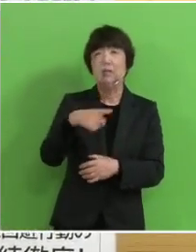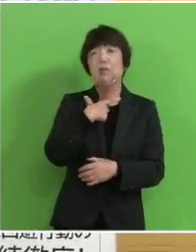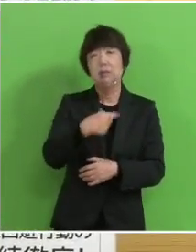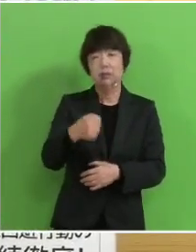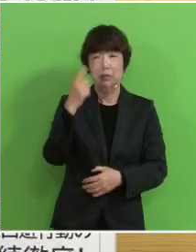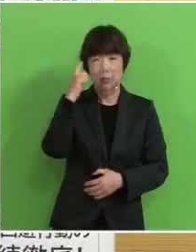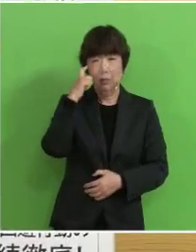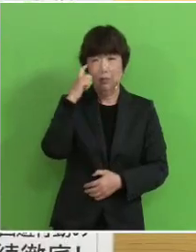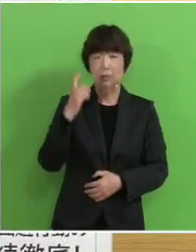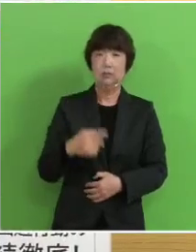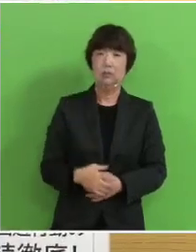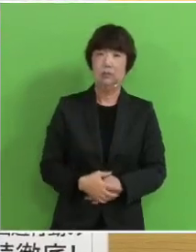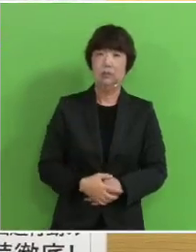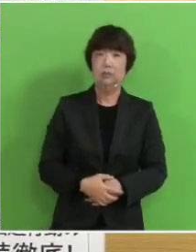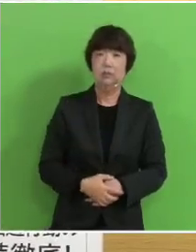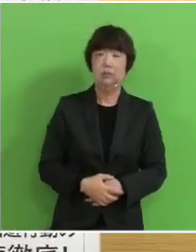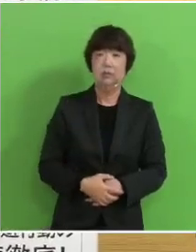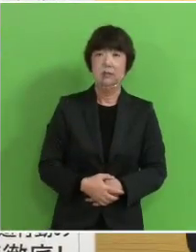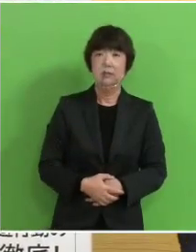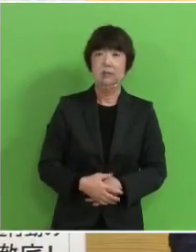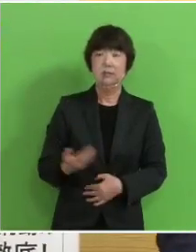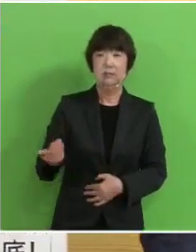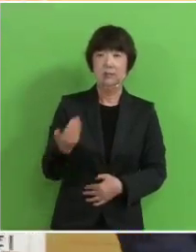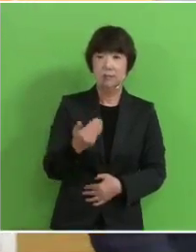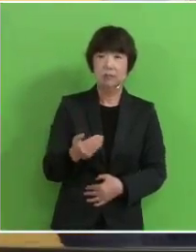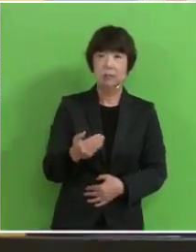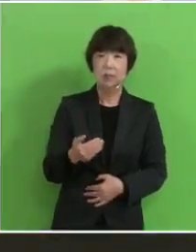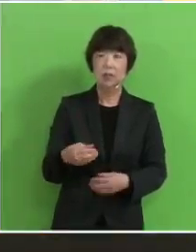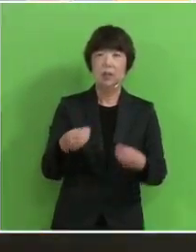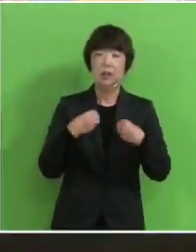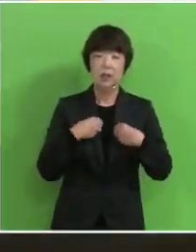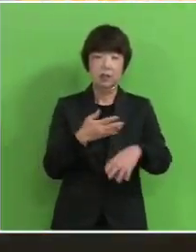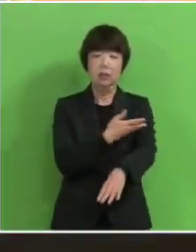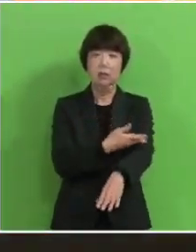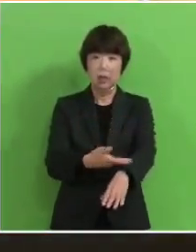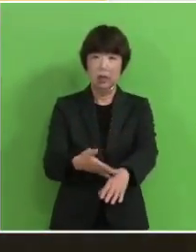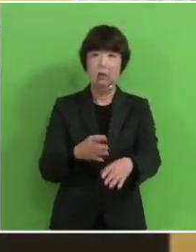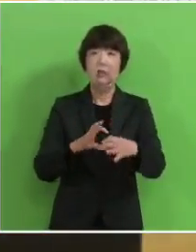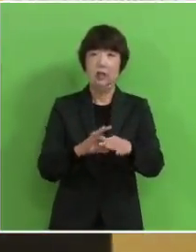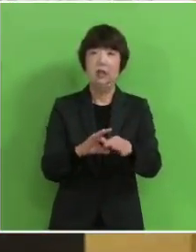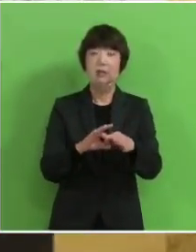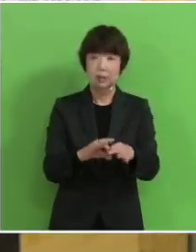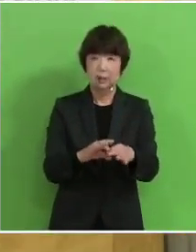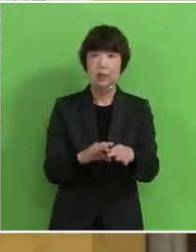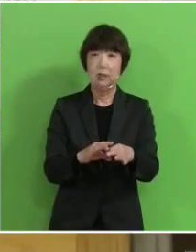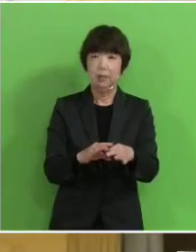ます次に感染経路ですけれども